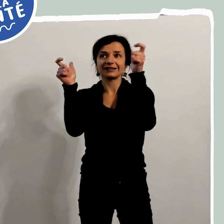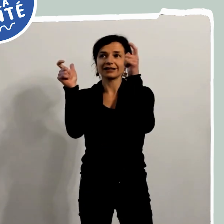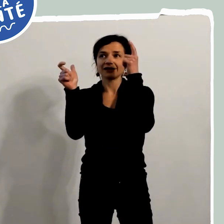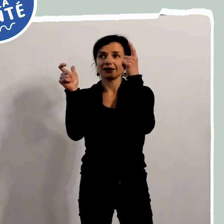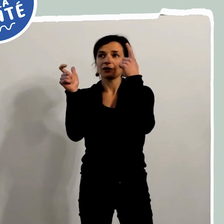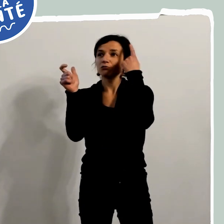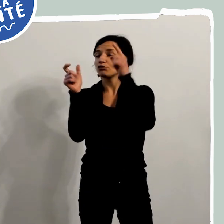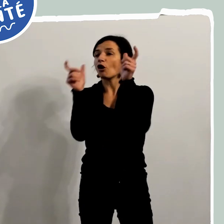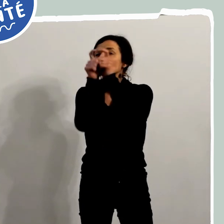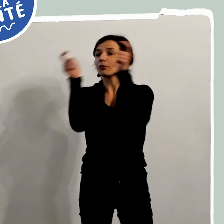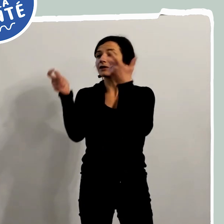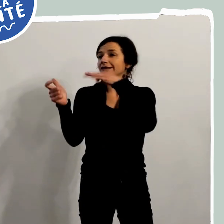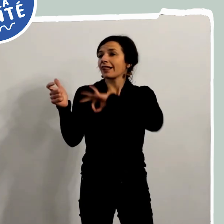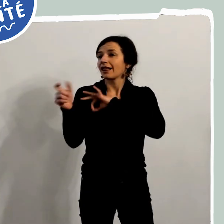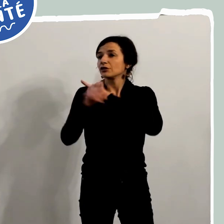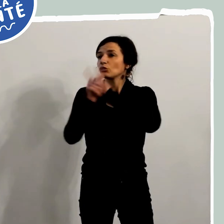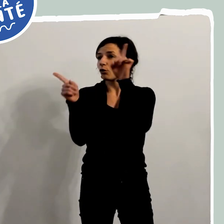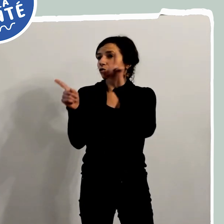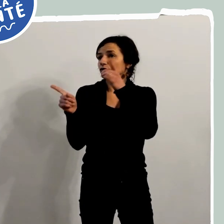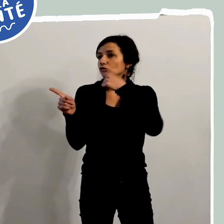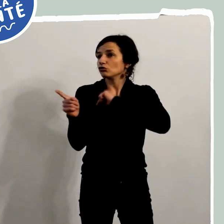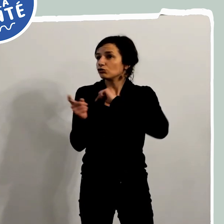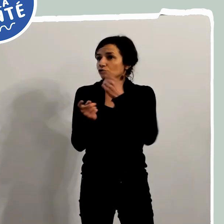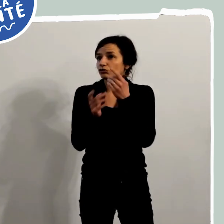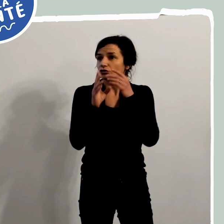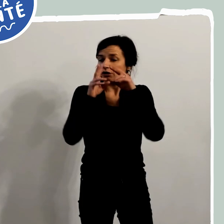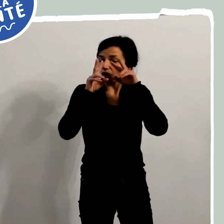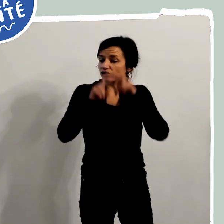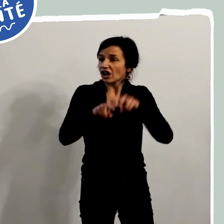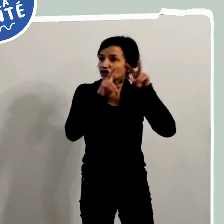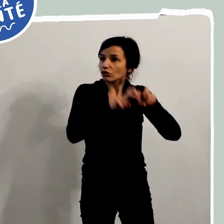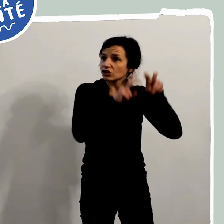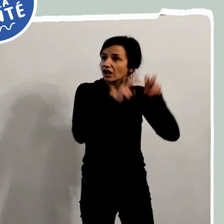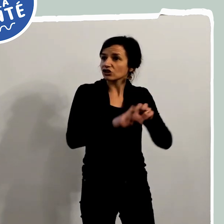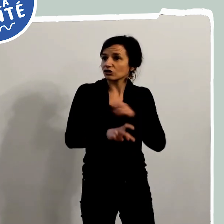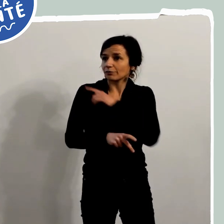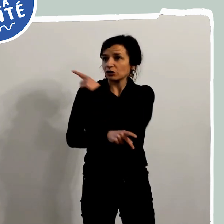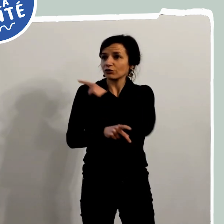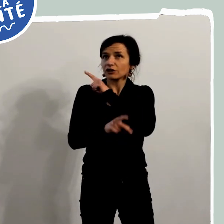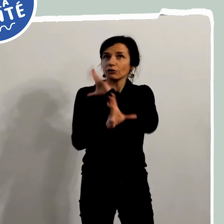publique. Oui, non, mais on rapporte des études, mais c'est pas, voilà, mais des